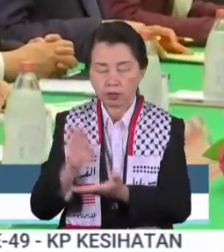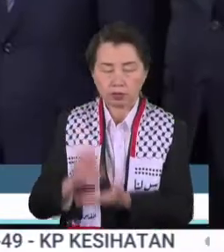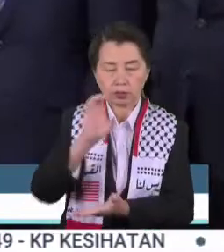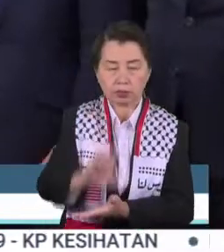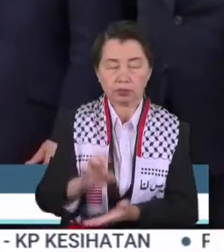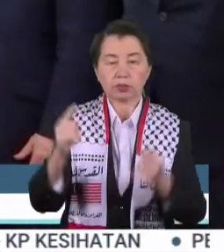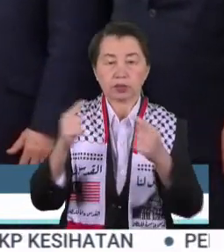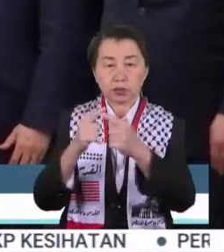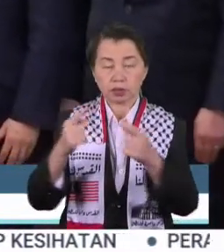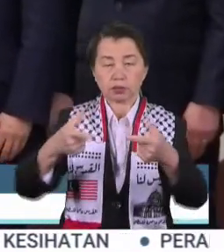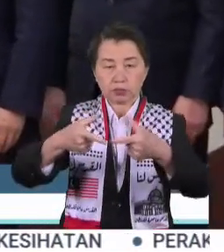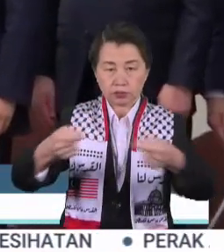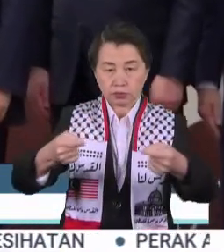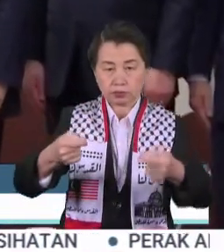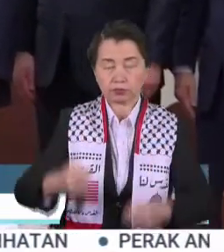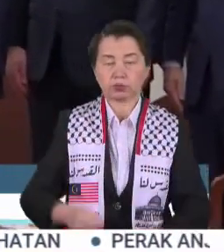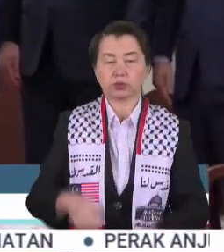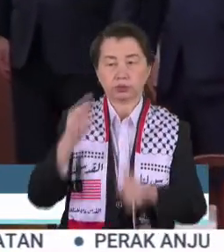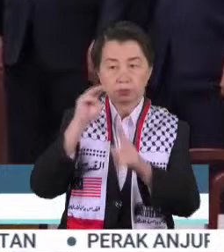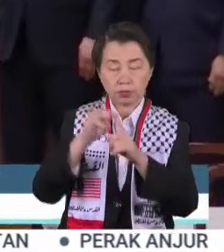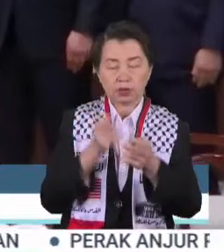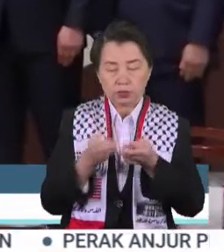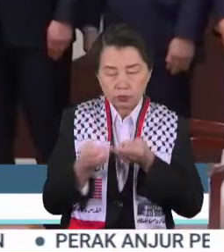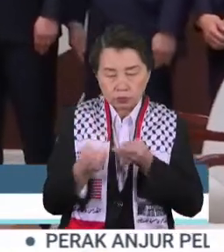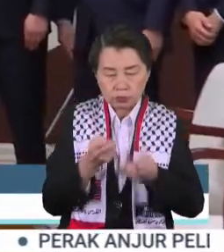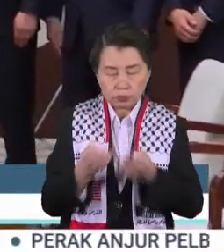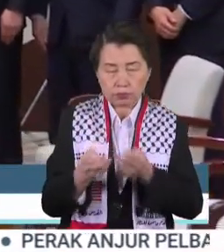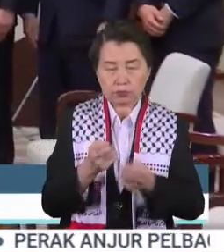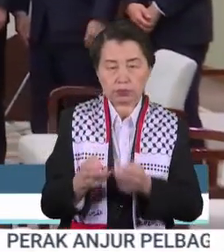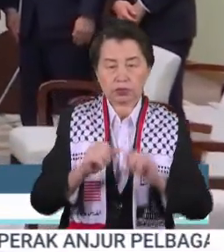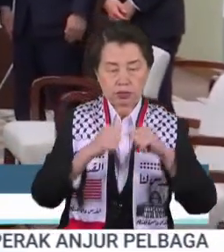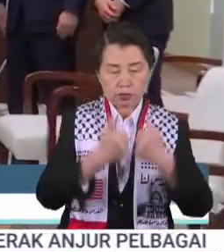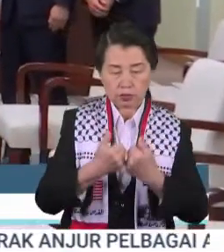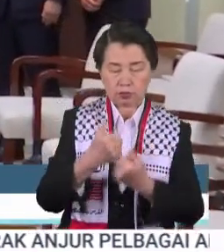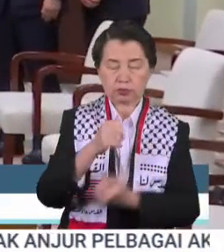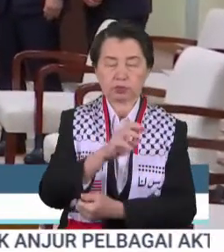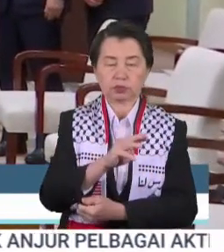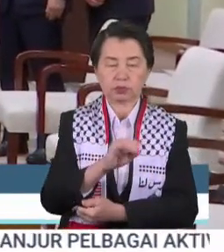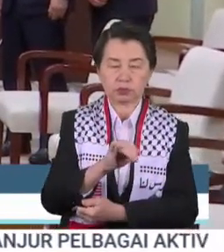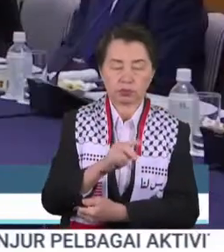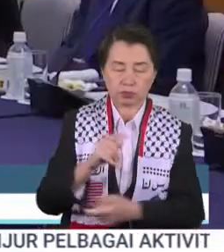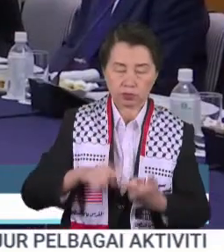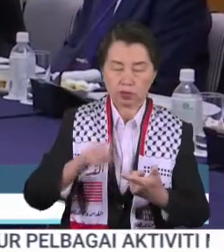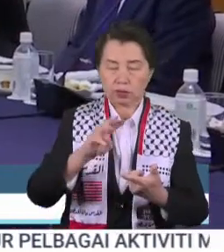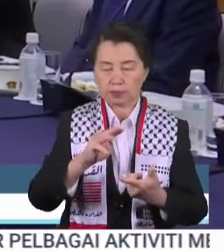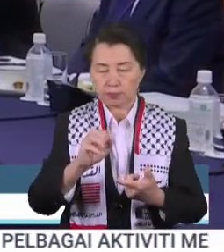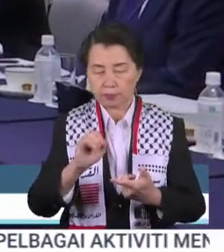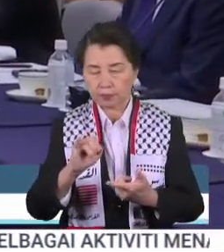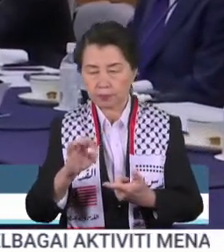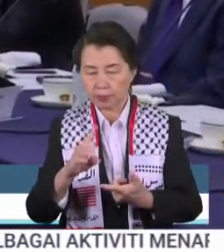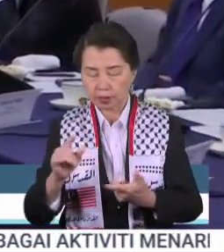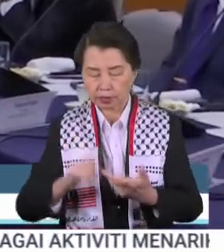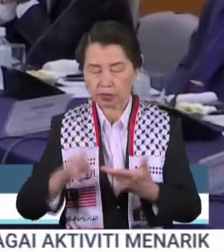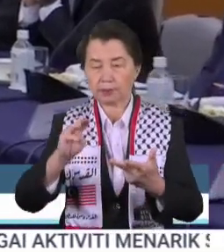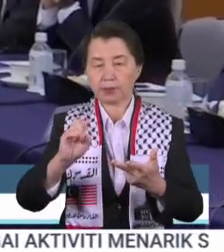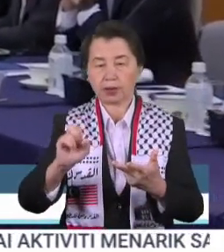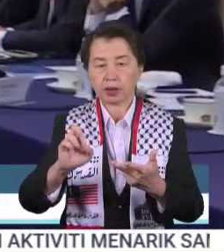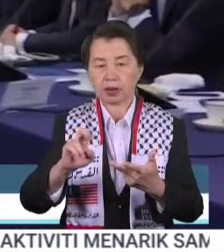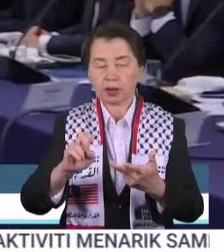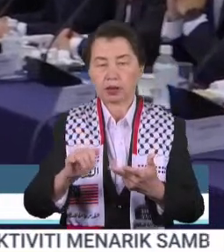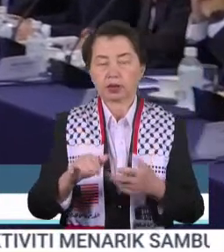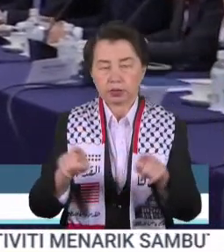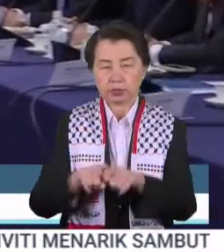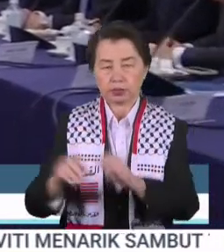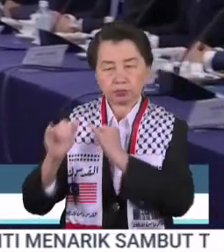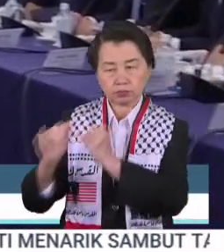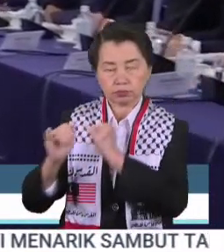ke Jepun. Misi menerusi usaha agensi-agensi MITI, MAIDA dan MATRIC telah diadakan serentak dengan sidang